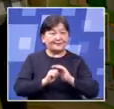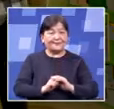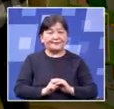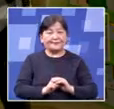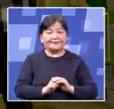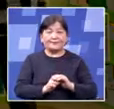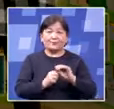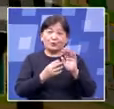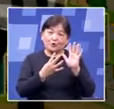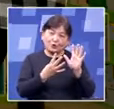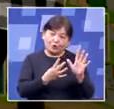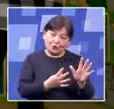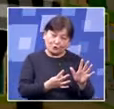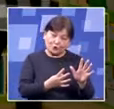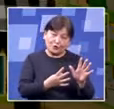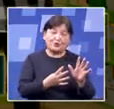8